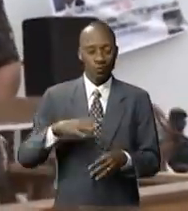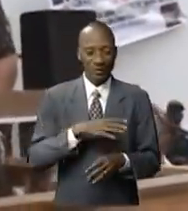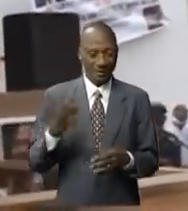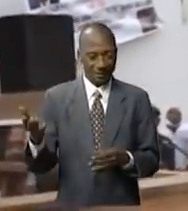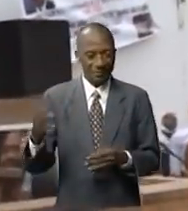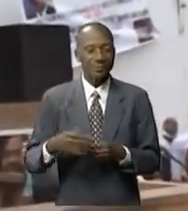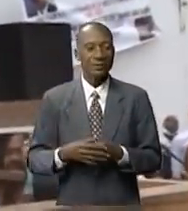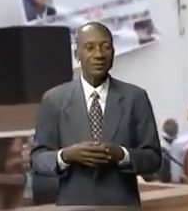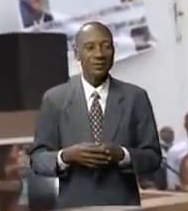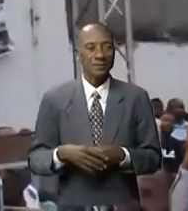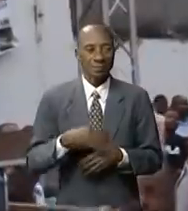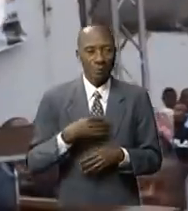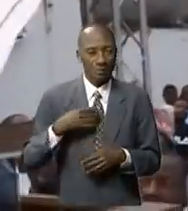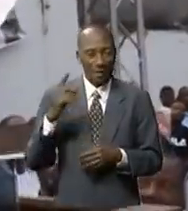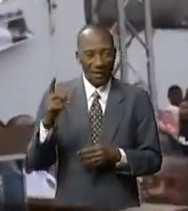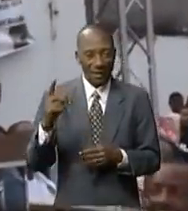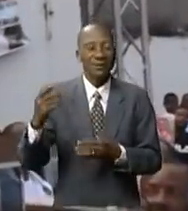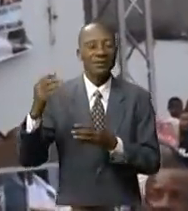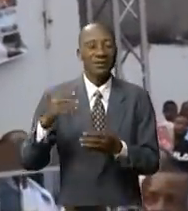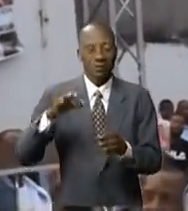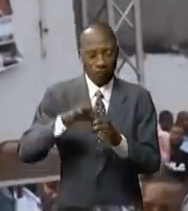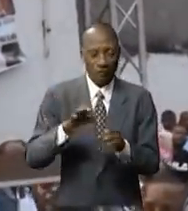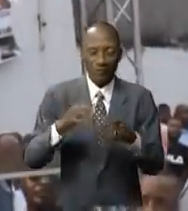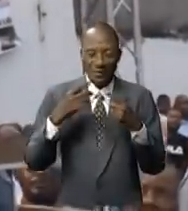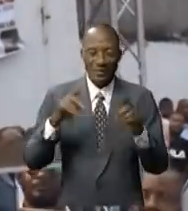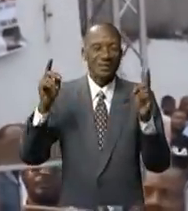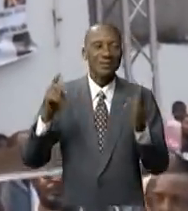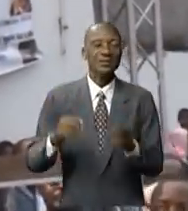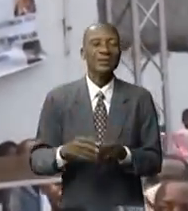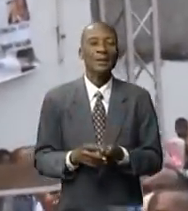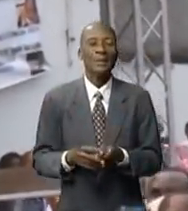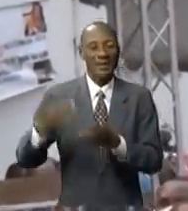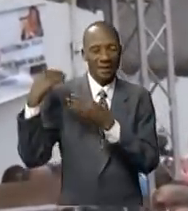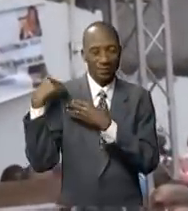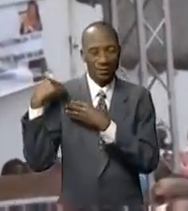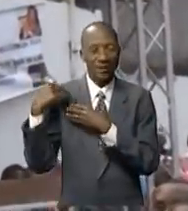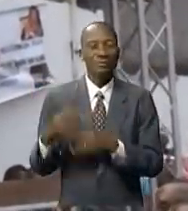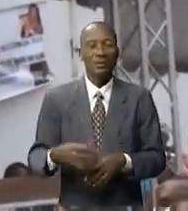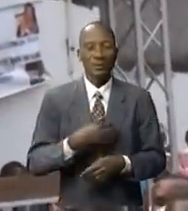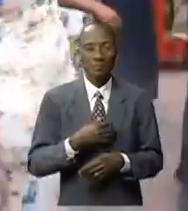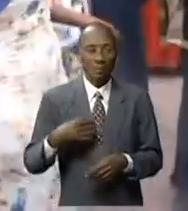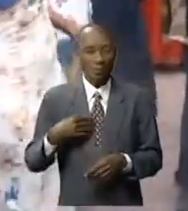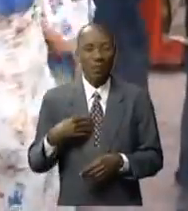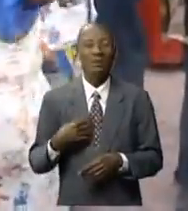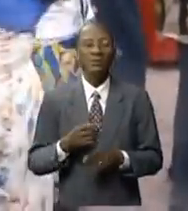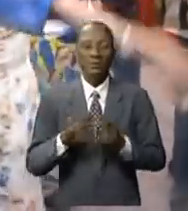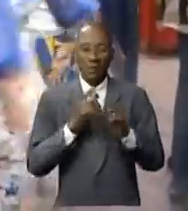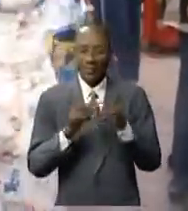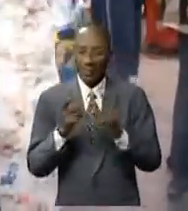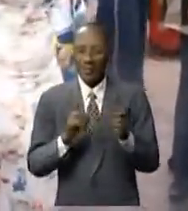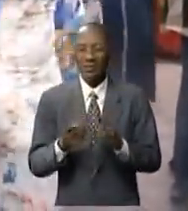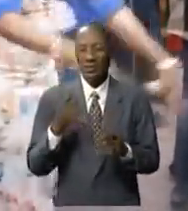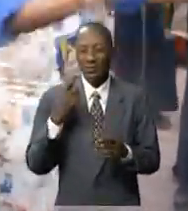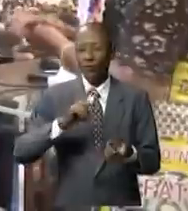Christine Matsoni Matsanga a pour mission de donner un nouvel élan à la Ligue des femmes pour que celle-ci sorte d'une